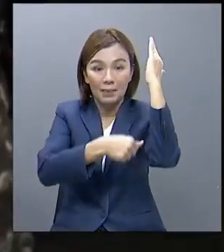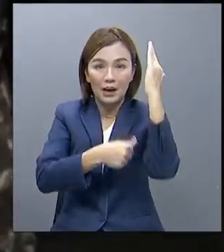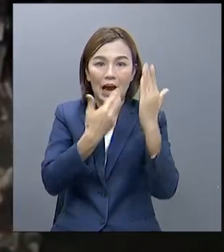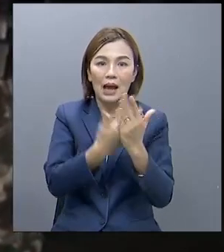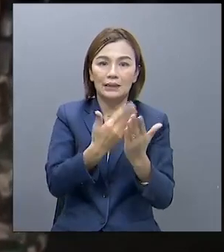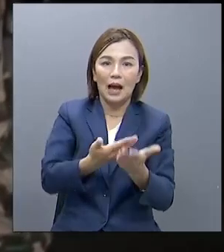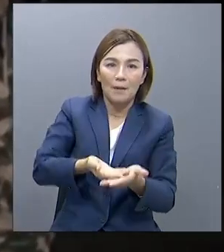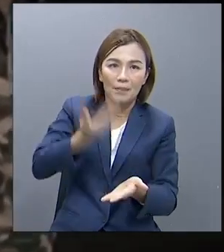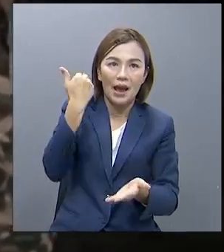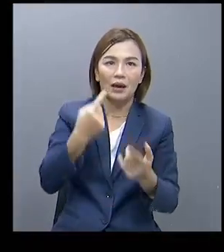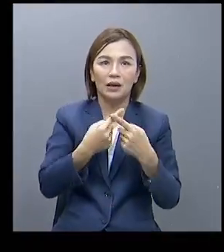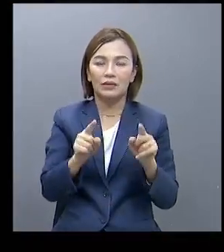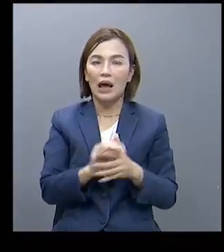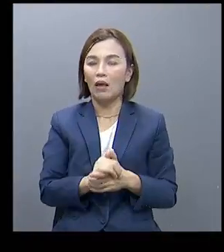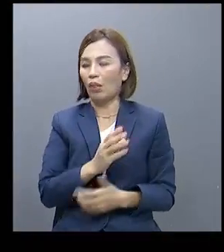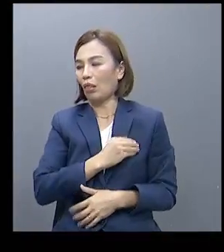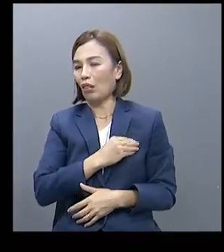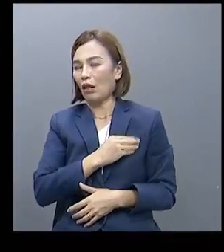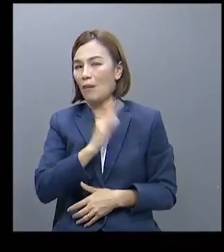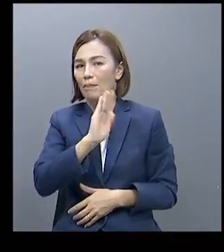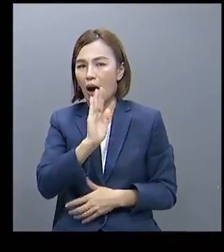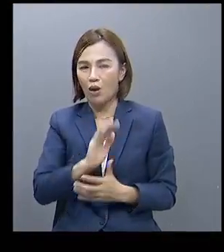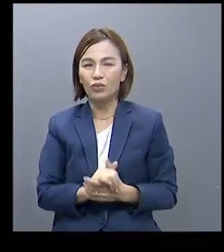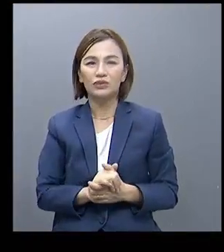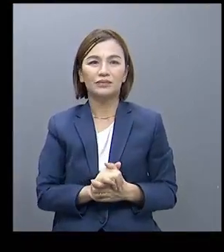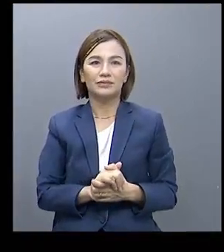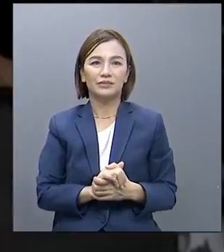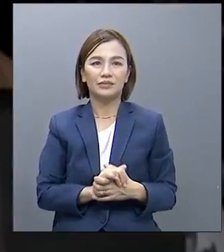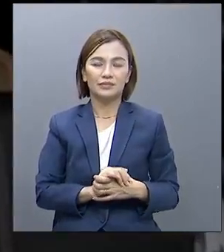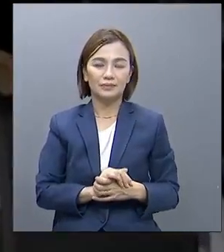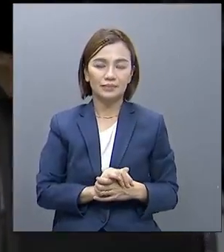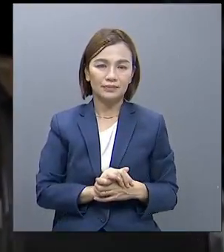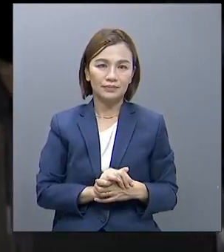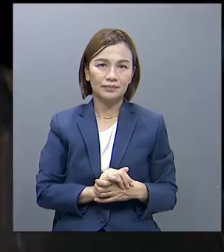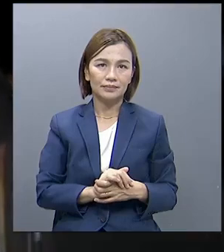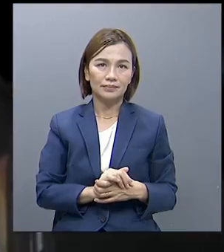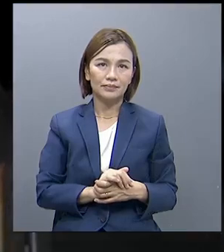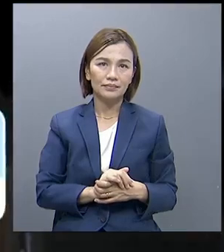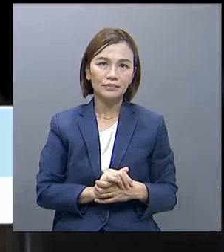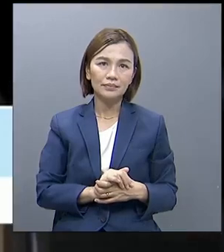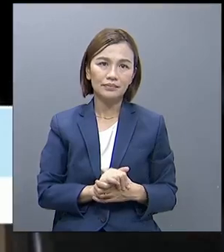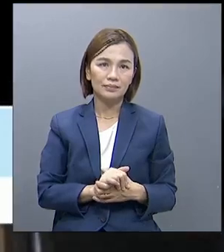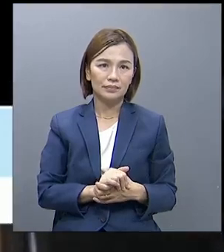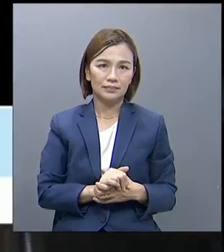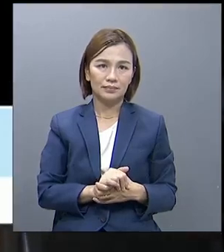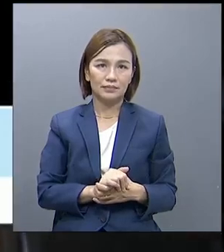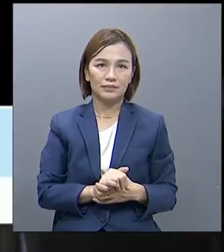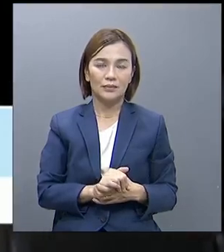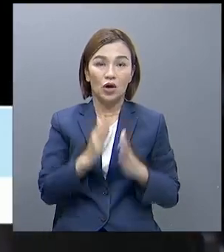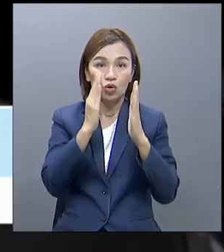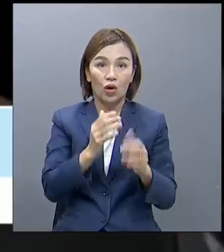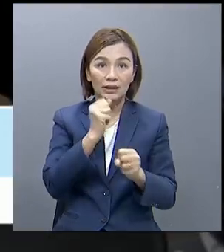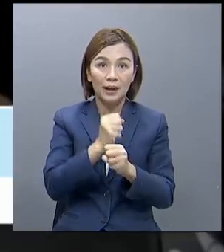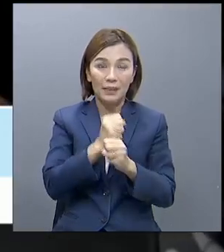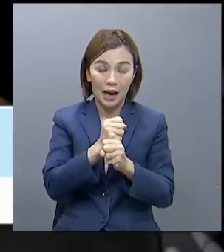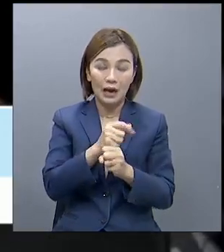าดีแต่ก็ไม่มีใครกล้าที่จะเสี่ยงชีวิตจริงๆค่ะ ถ้าเกิดเจ้าหน้าที่ได้เข้าไปครับเพราะถ้าช้างเ